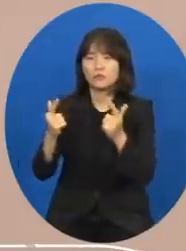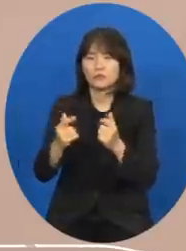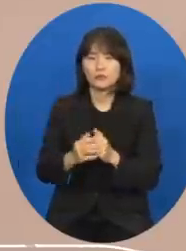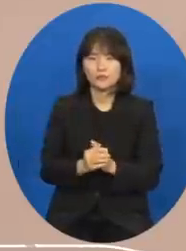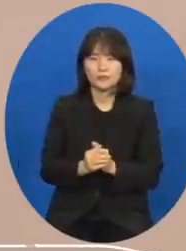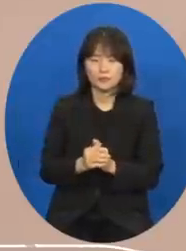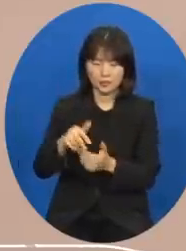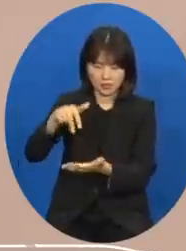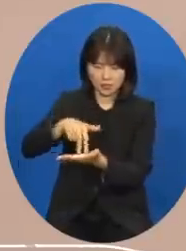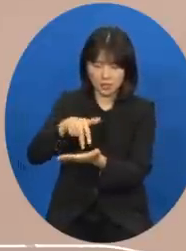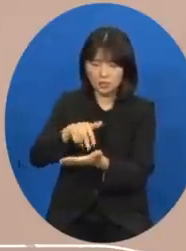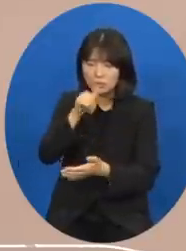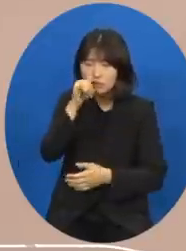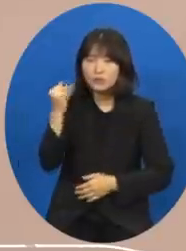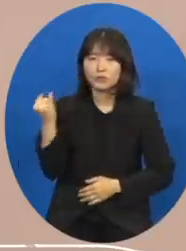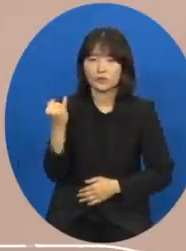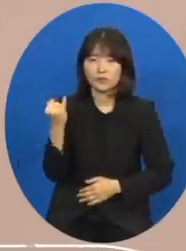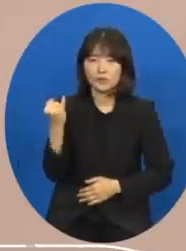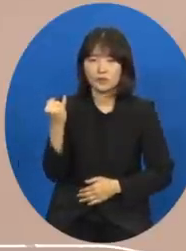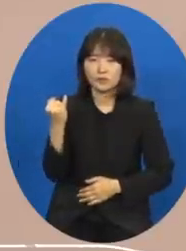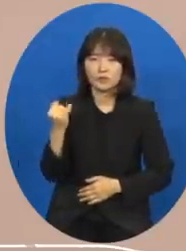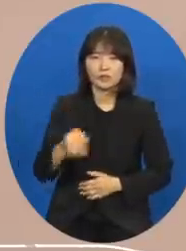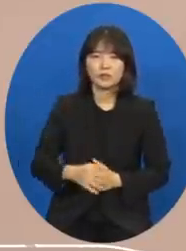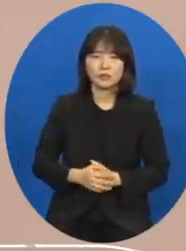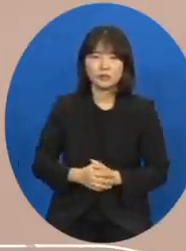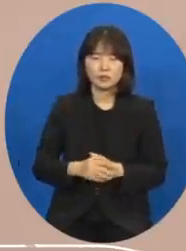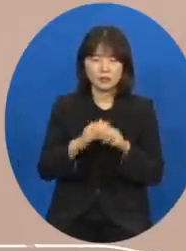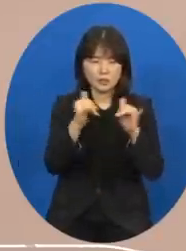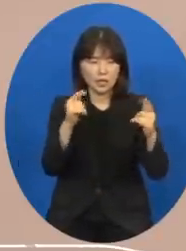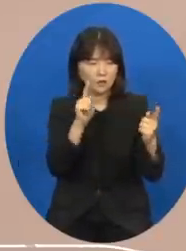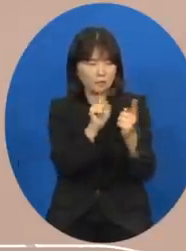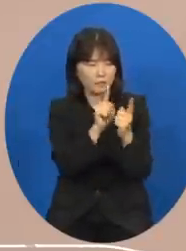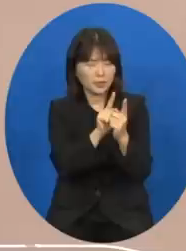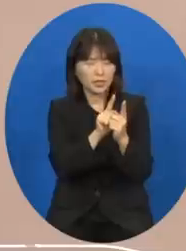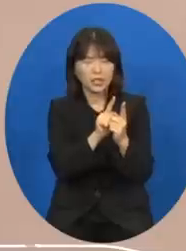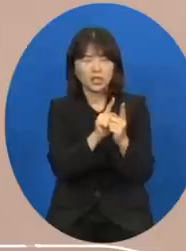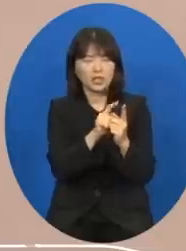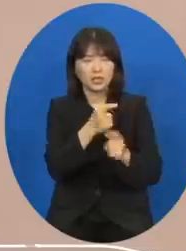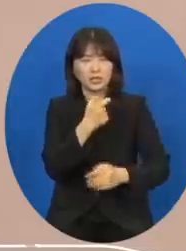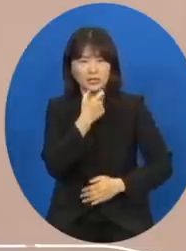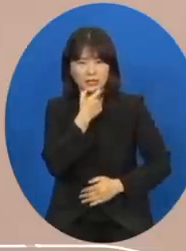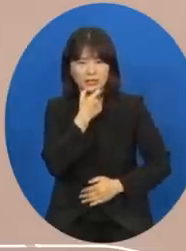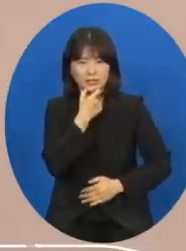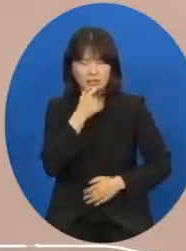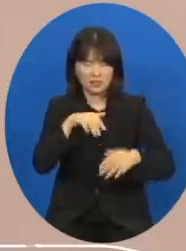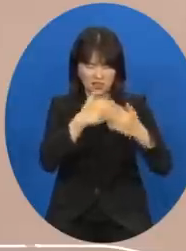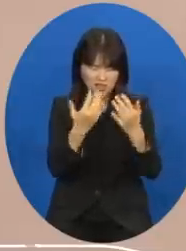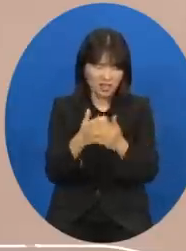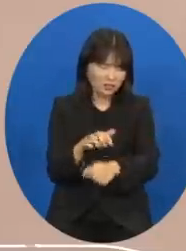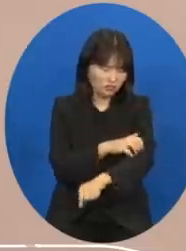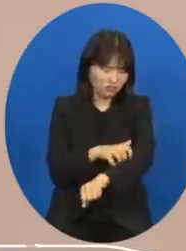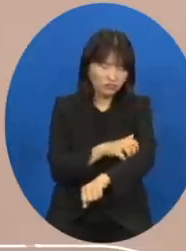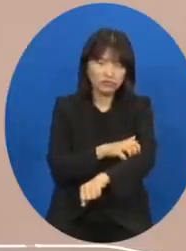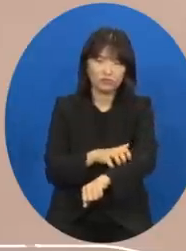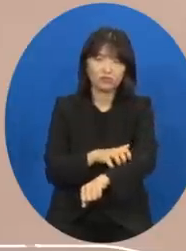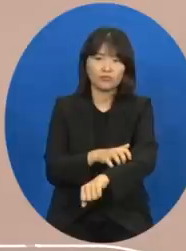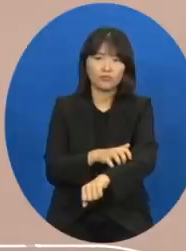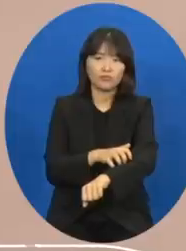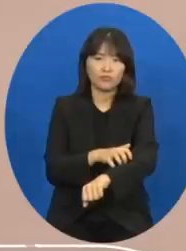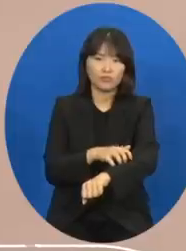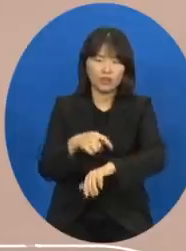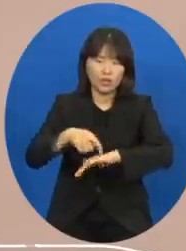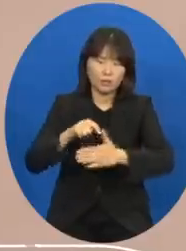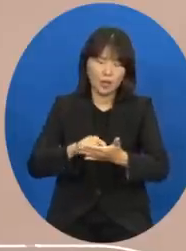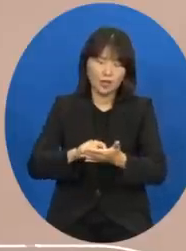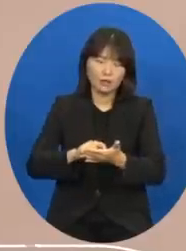이런 사정을 가지고 있는 사람이니까 사람 만나는 게 싫은 거죠. 그렇죠? 모든 게 다 귀찮고 마음은